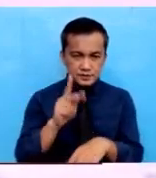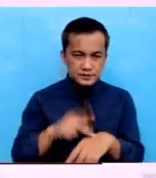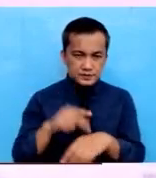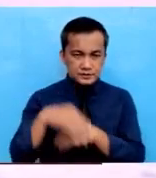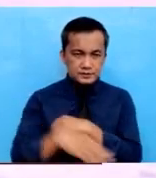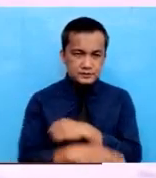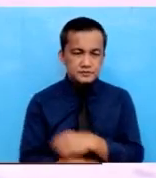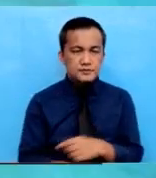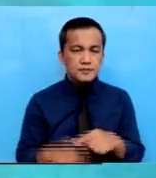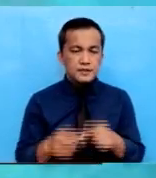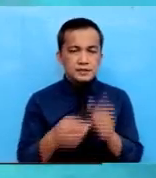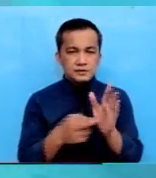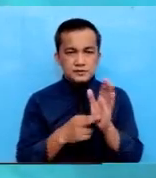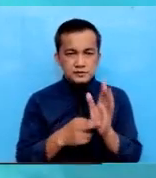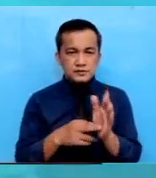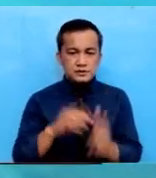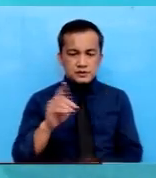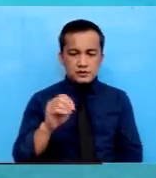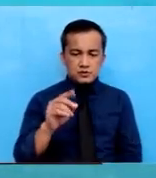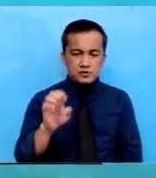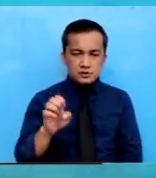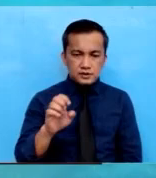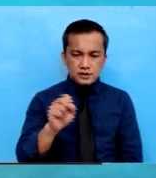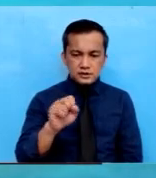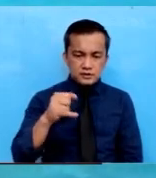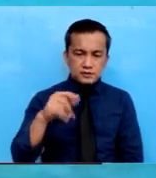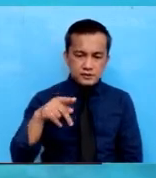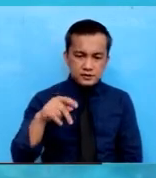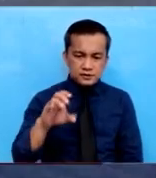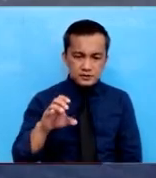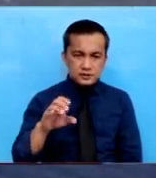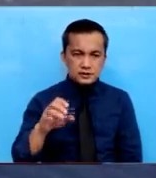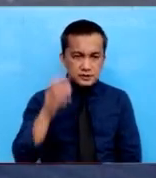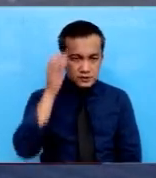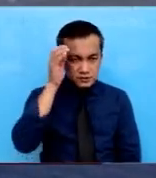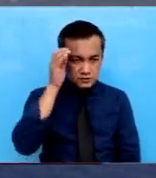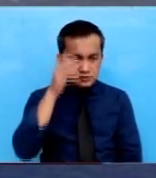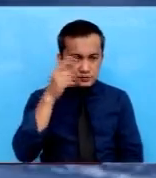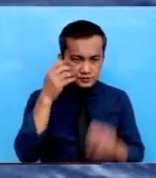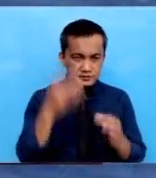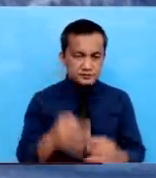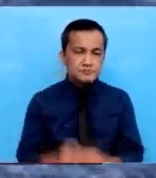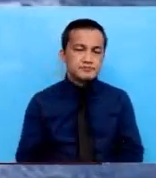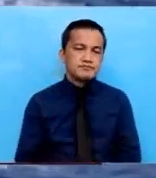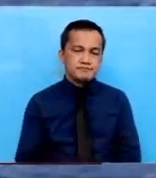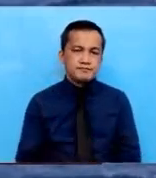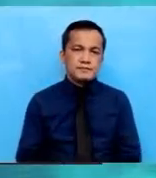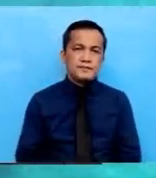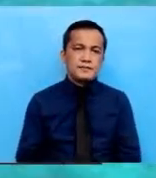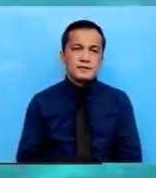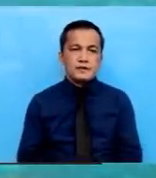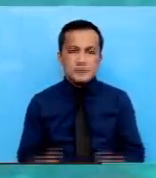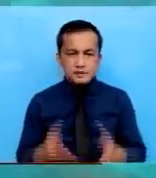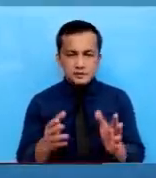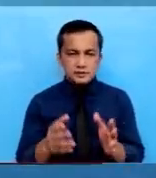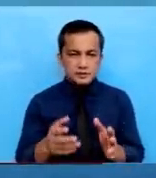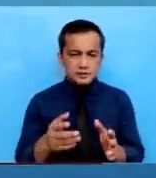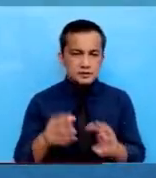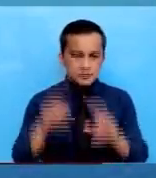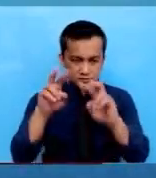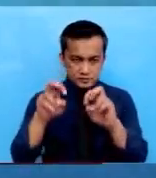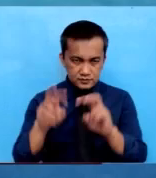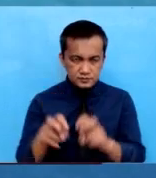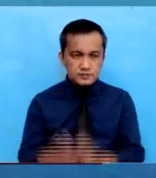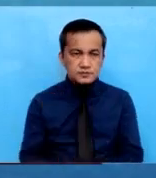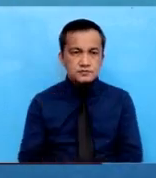hiniling na raw ng DOE sa SJPC na ikonsidera ang desisyon at payagan ulit ang exploration.